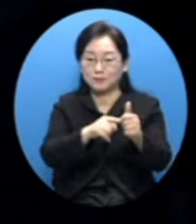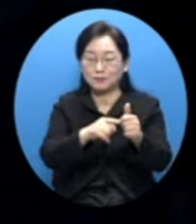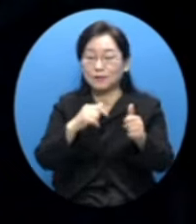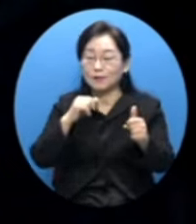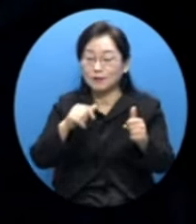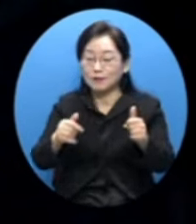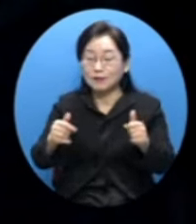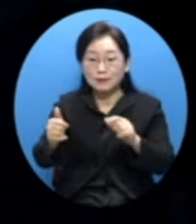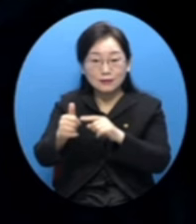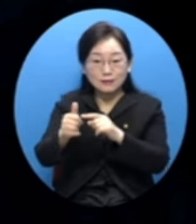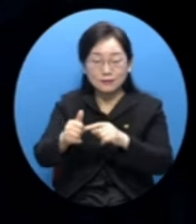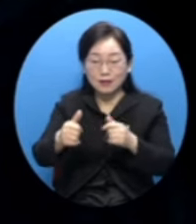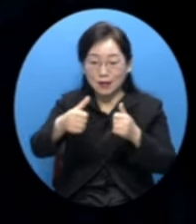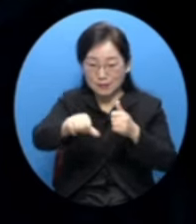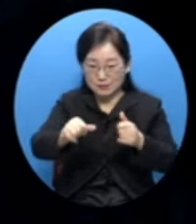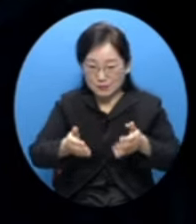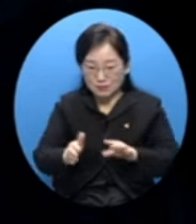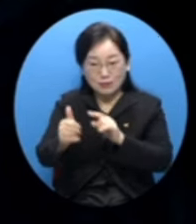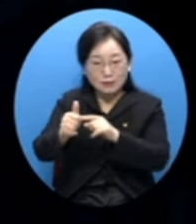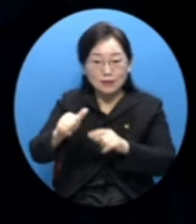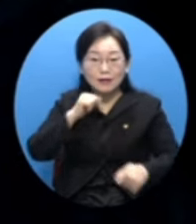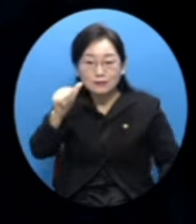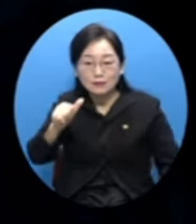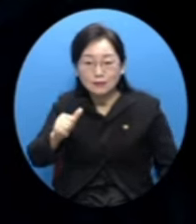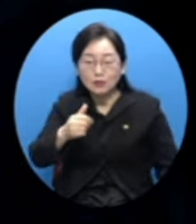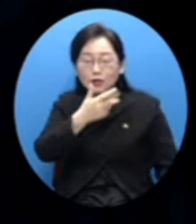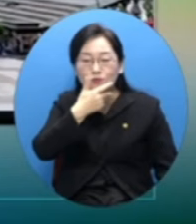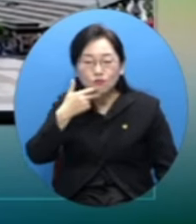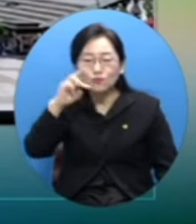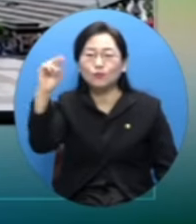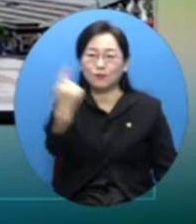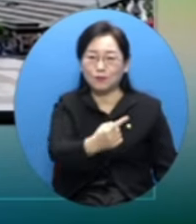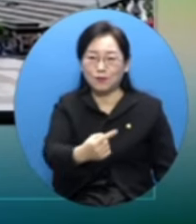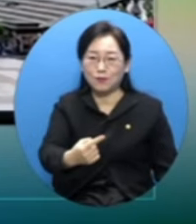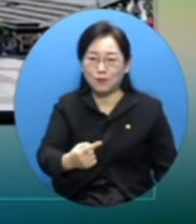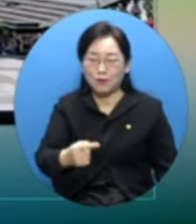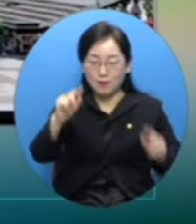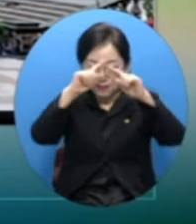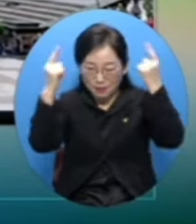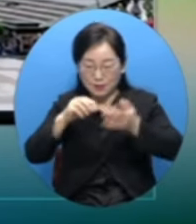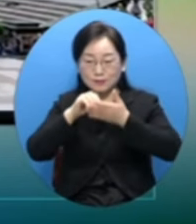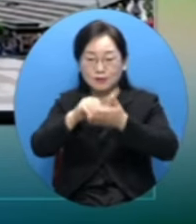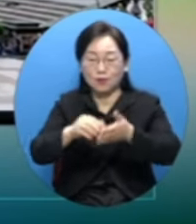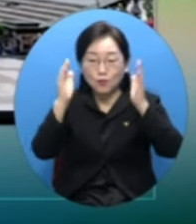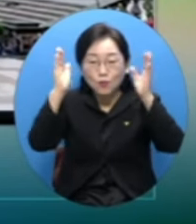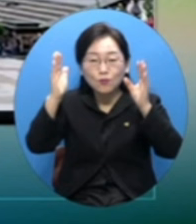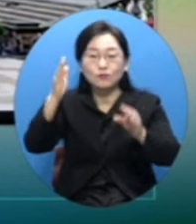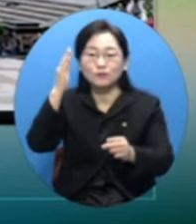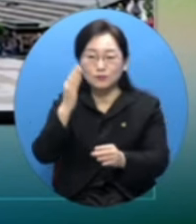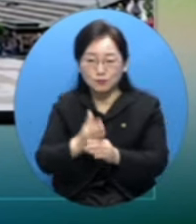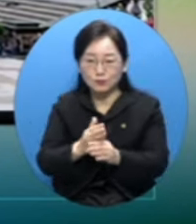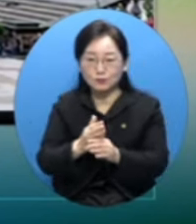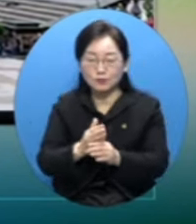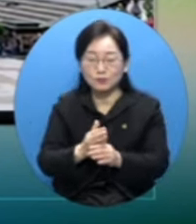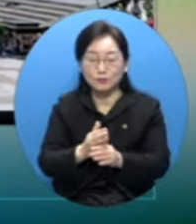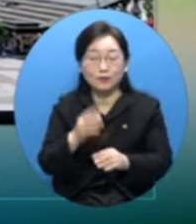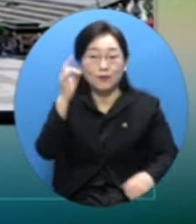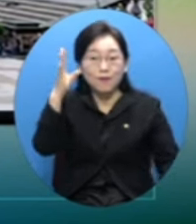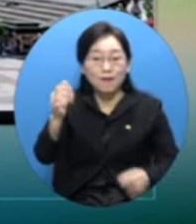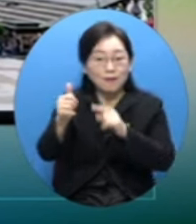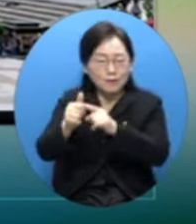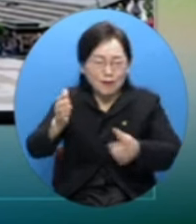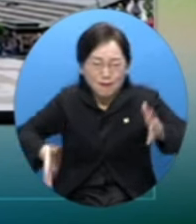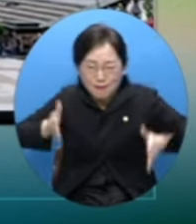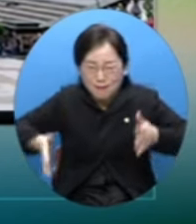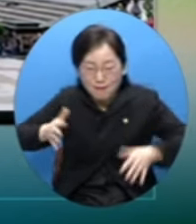부모님을 따라 영국으로 다시 돌아옵니다. 에딘버러 대학에 공부를 하는 동안은 원래부터 달리기를